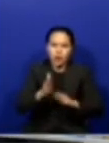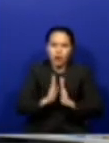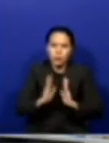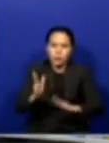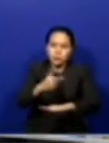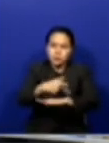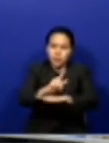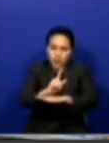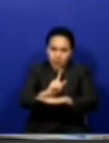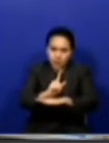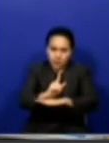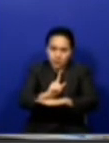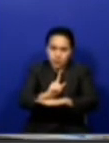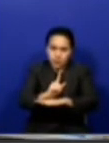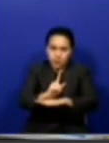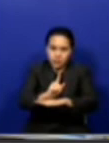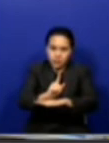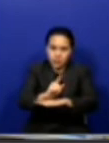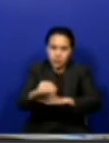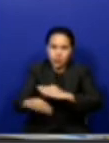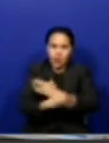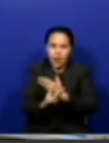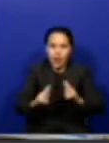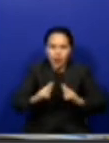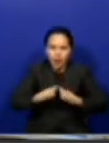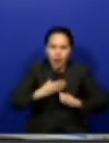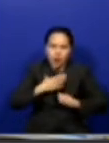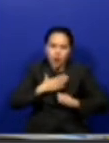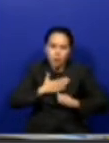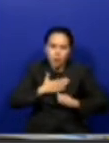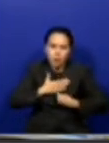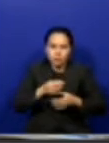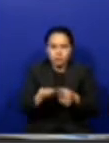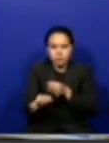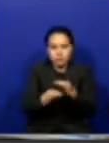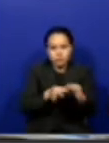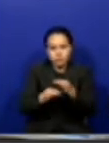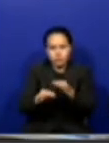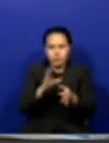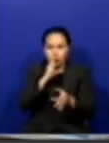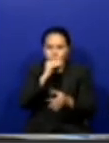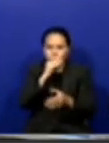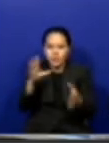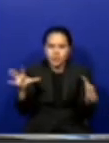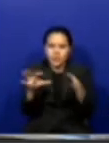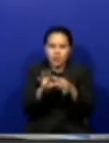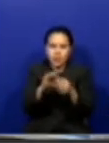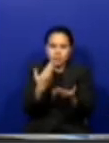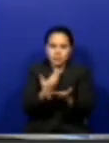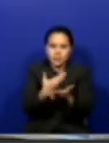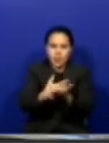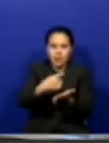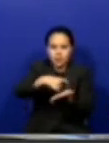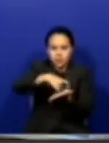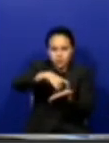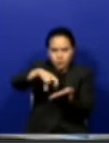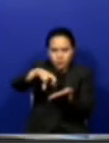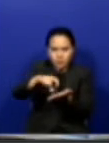ได้อภิปรายและจะได้นำเสนอแนะในการโอนงบประมาณรายจ่ายประจำ